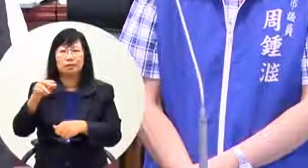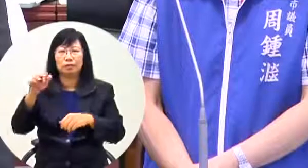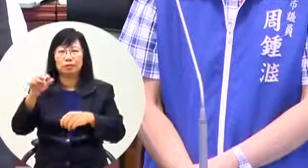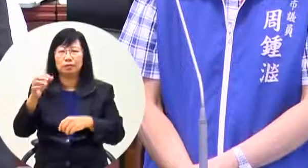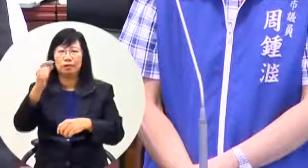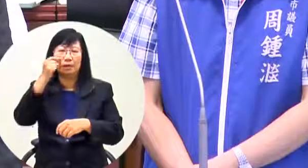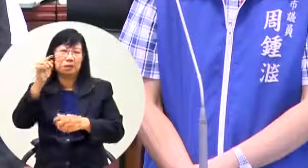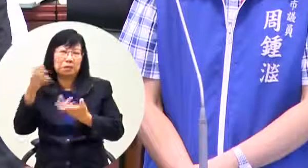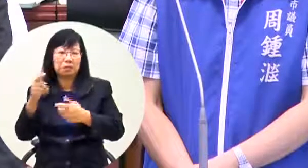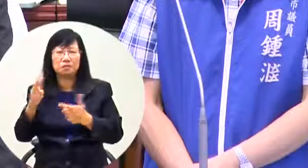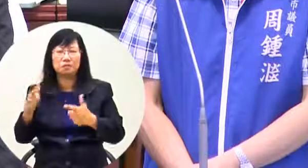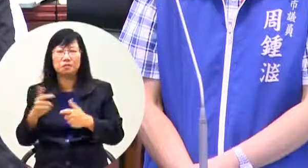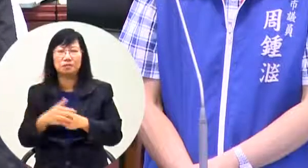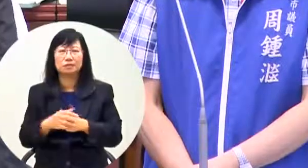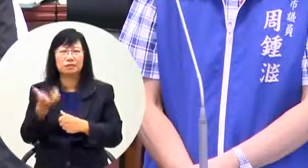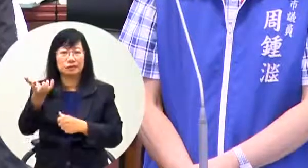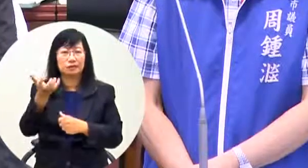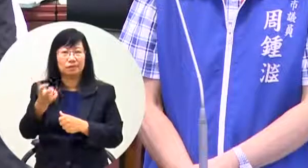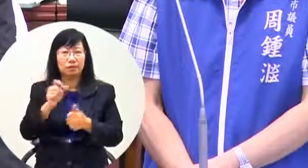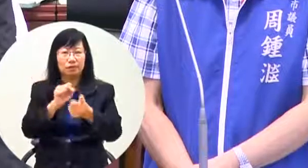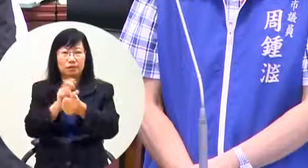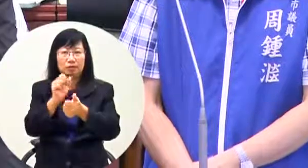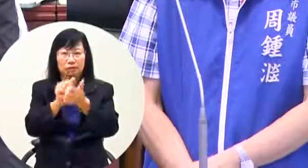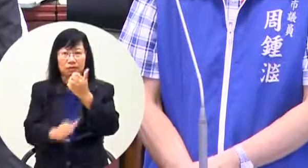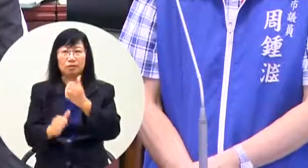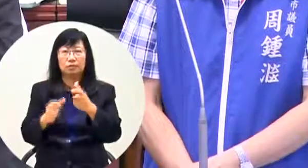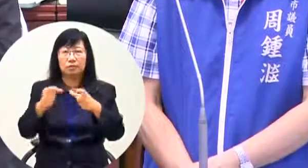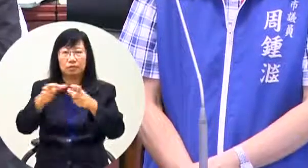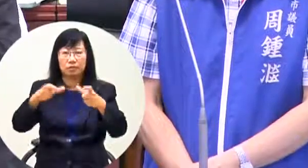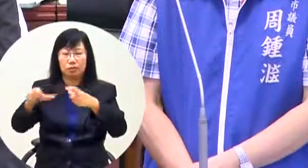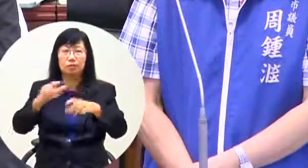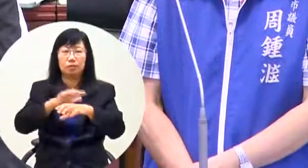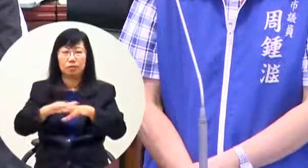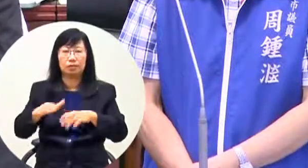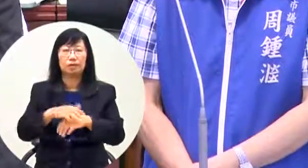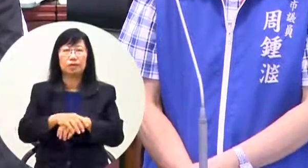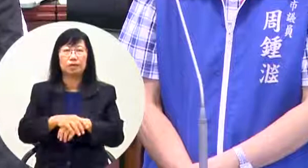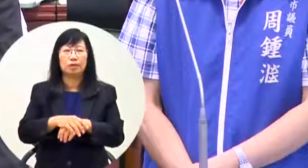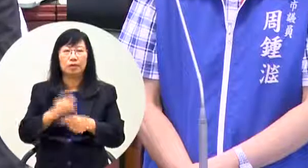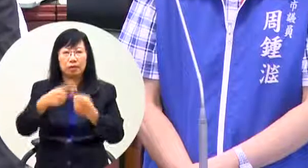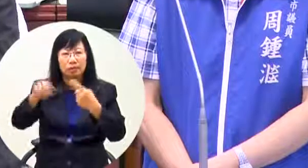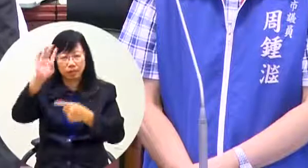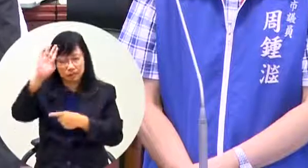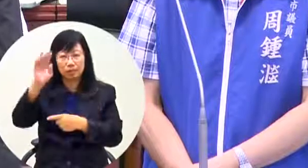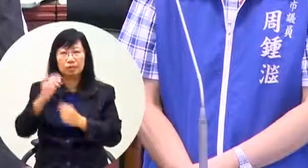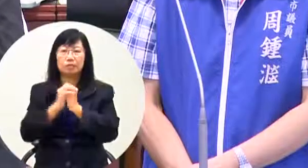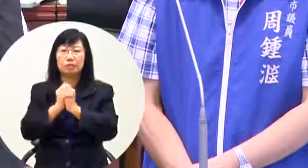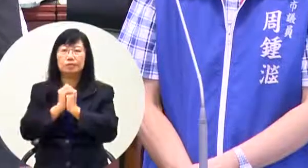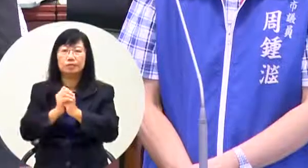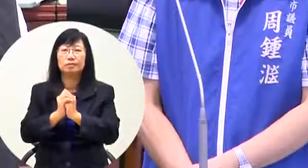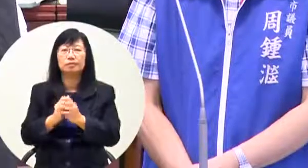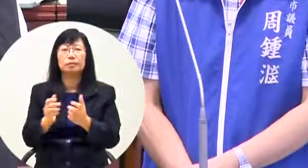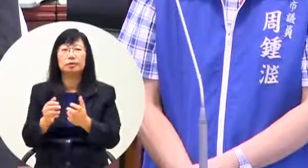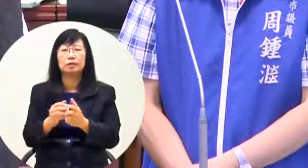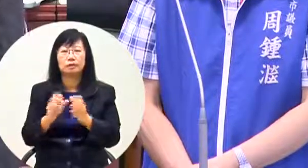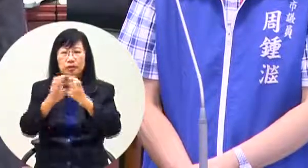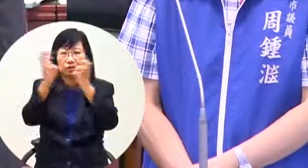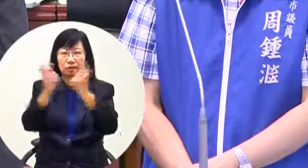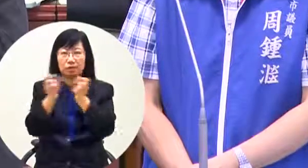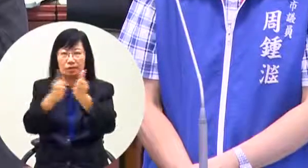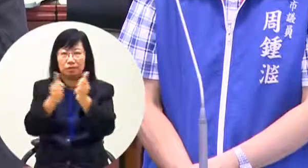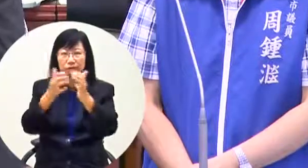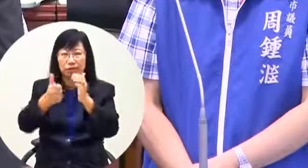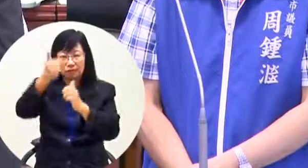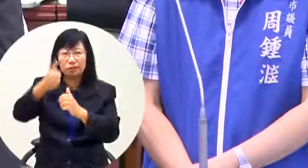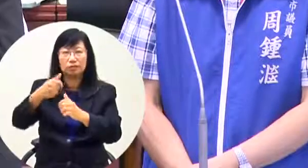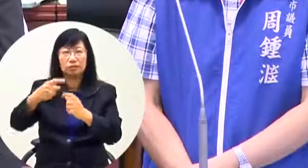个养成公园一样，我一样请。卡拍水龙，这龙拜托去的杨副市长，哦，都可以协调。那这个